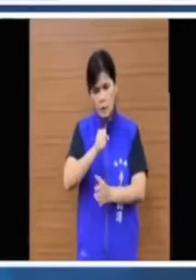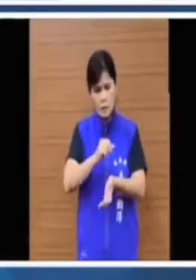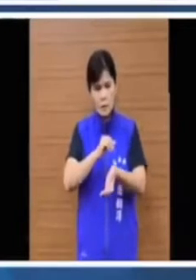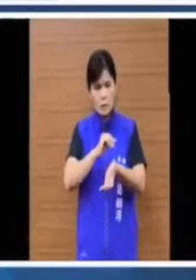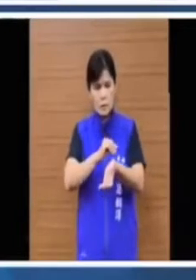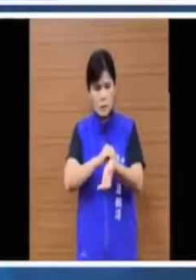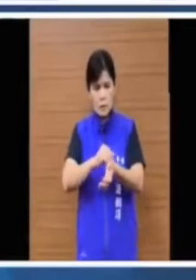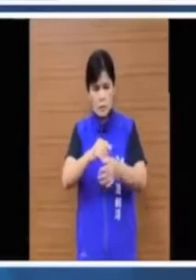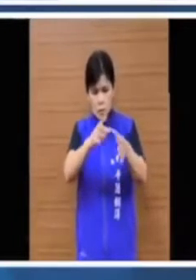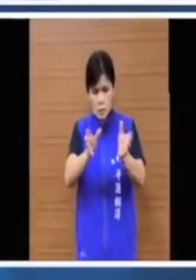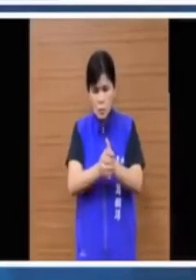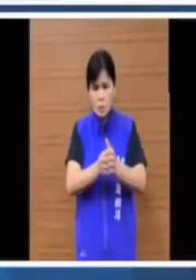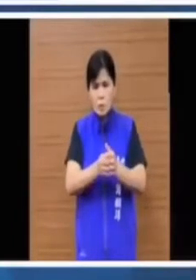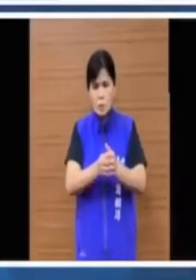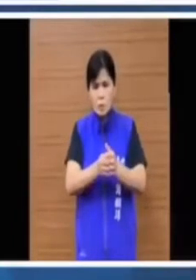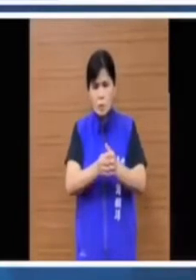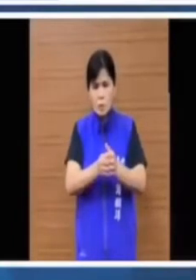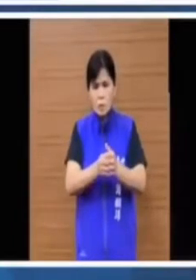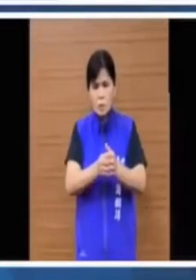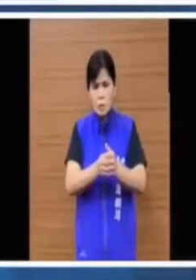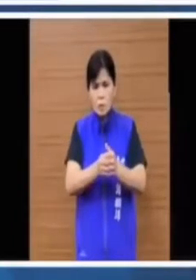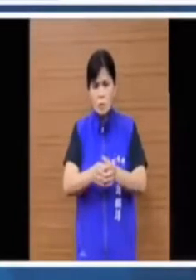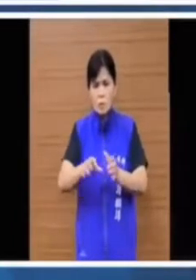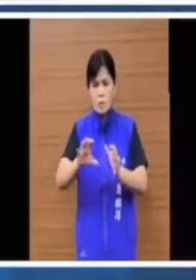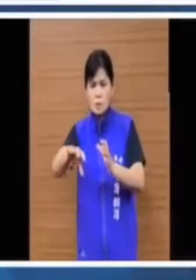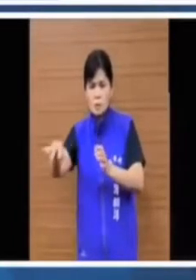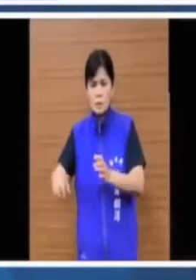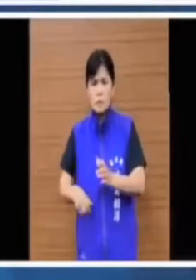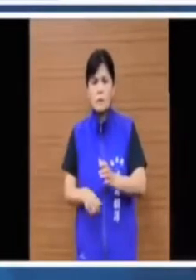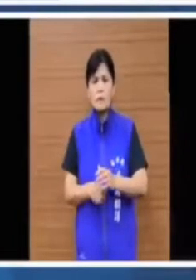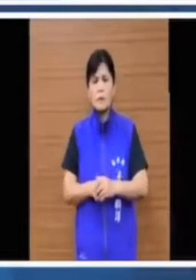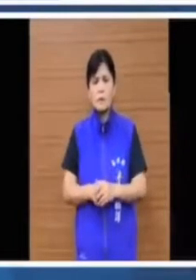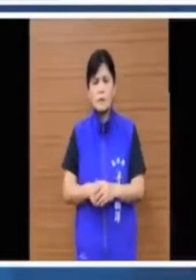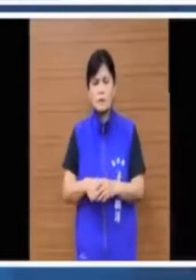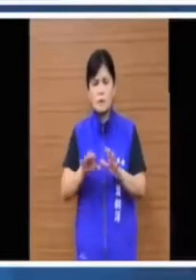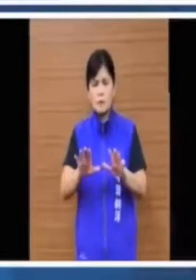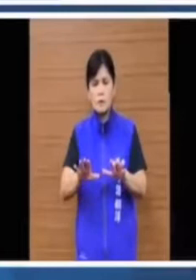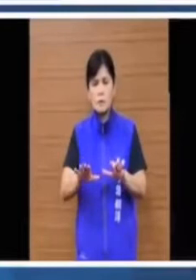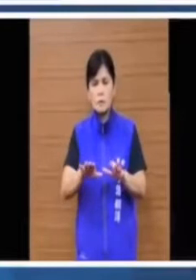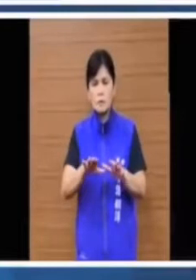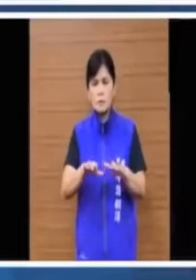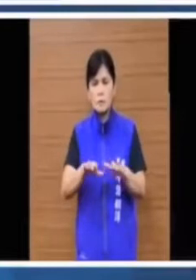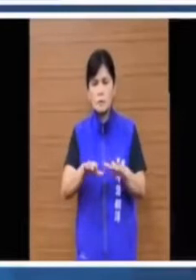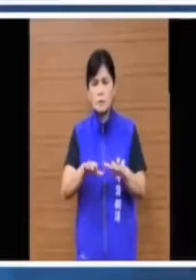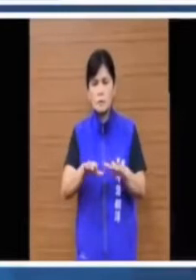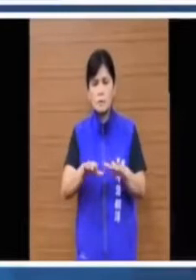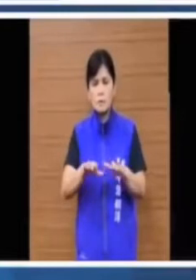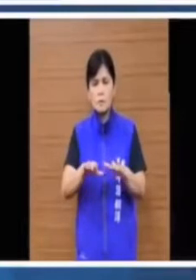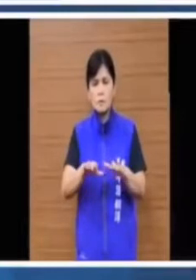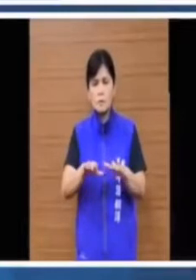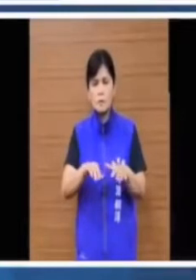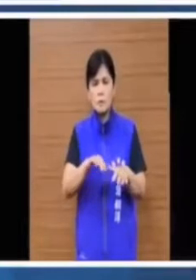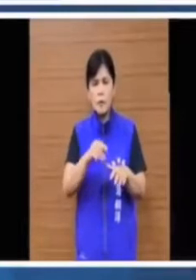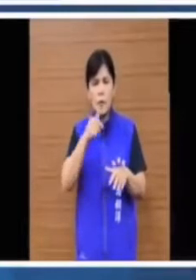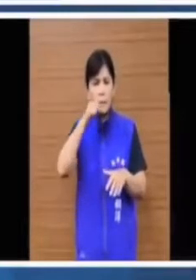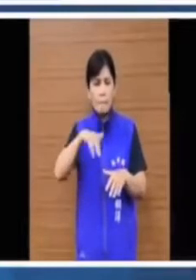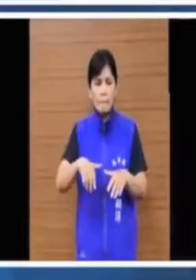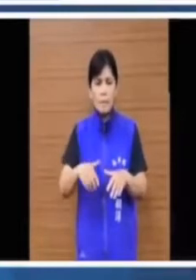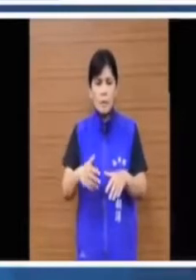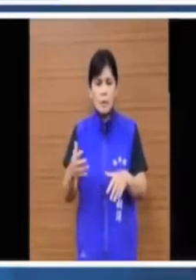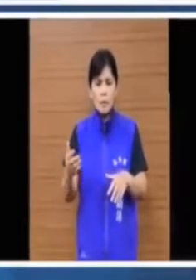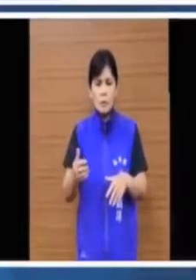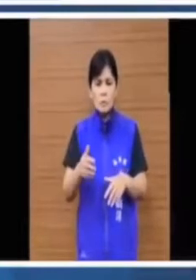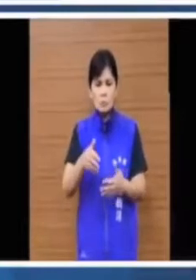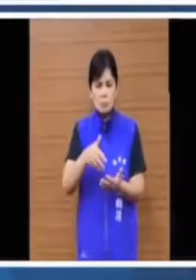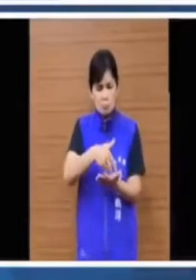队还有场所等等目前我们苗栗 总共拨